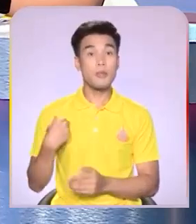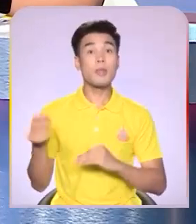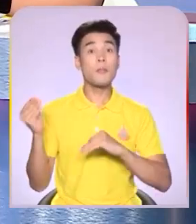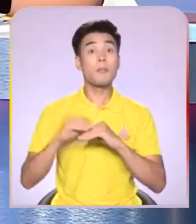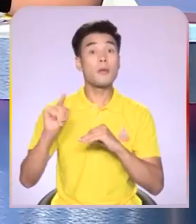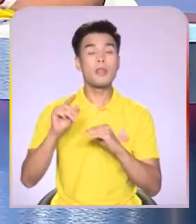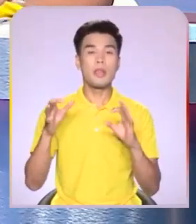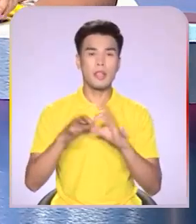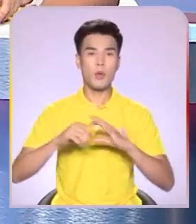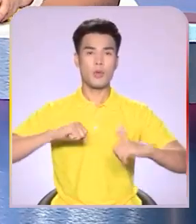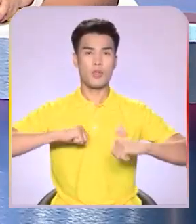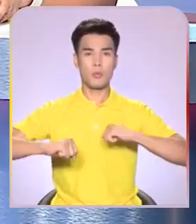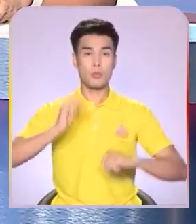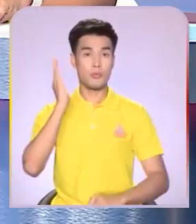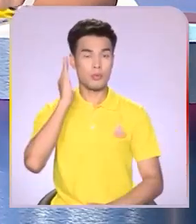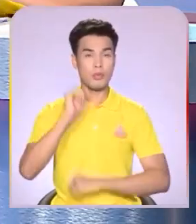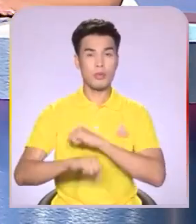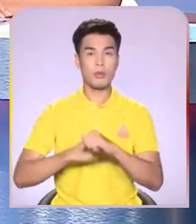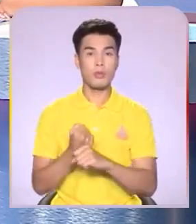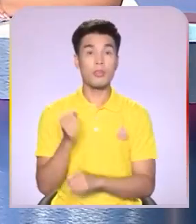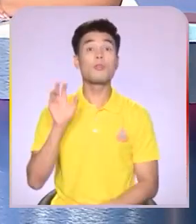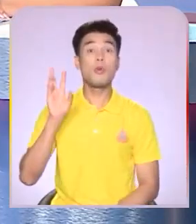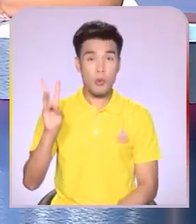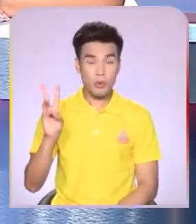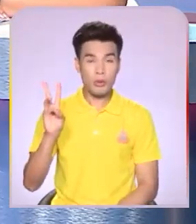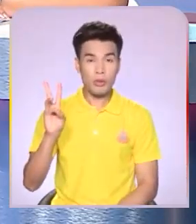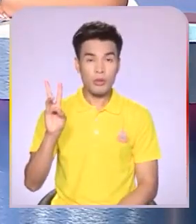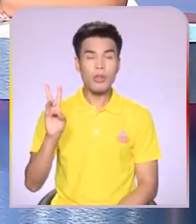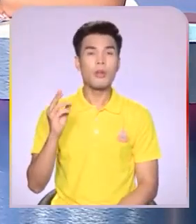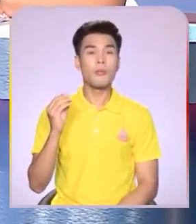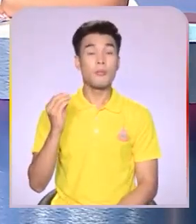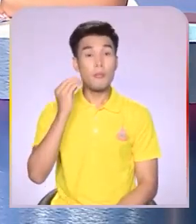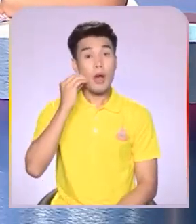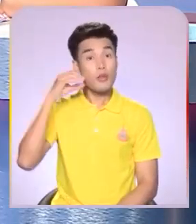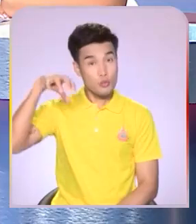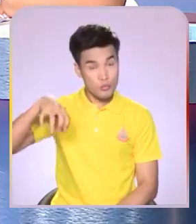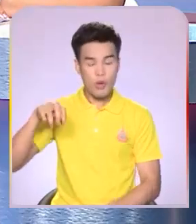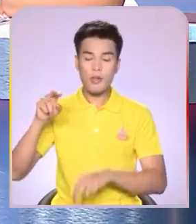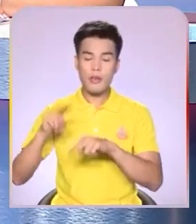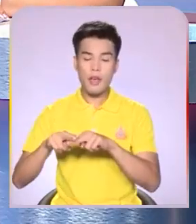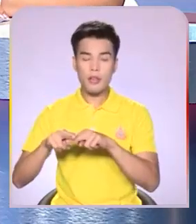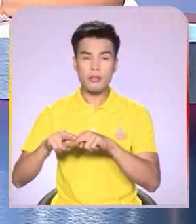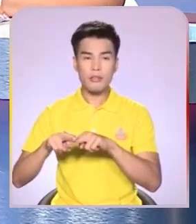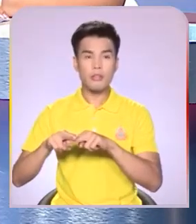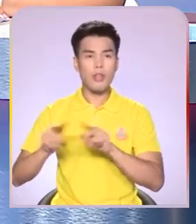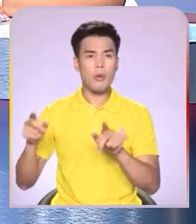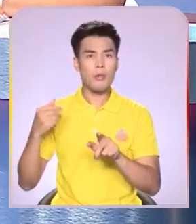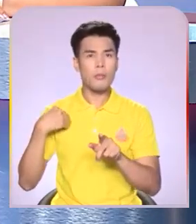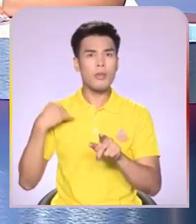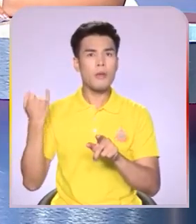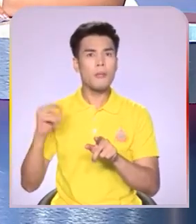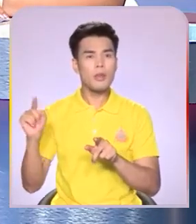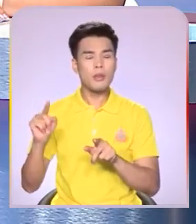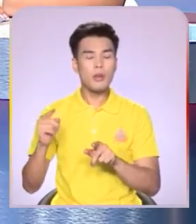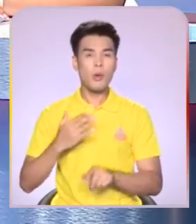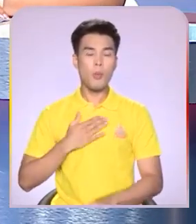เป็นเรื่องของเยาวชนชายอายุ 16ปีน้องก็นั่งอยู่หน้าบ้านหน้าร้านนี่แหละนะแต่จู่ๆเนี่ยเกิดอะไรขึ้นงานนี้ต้องบอก